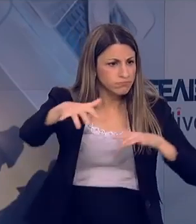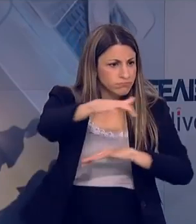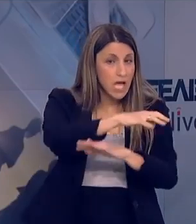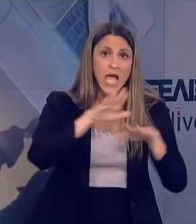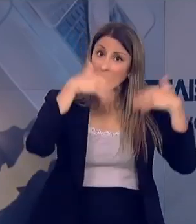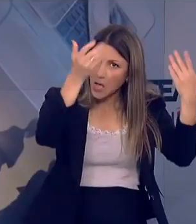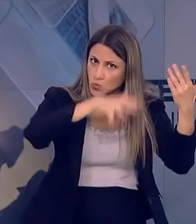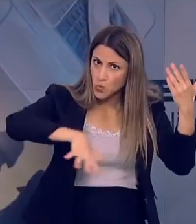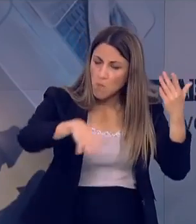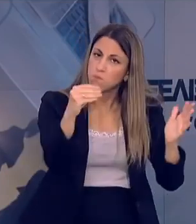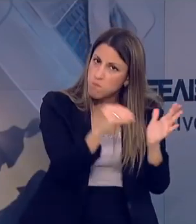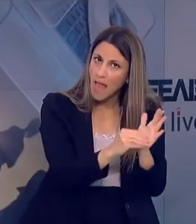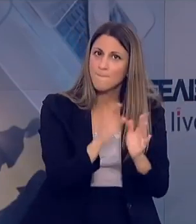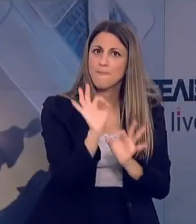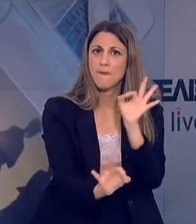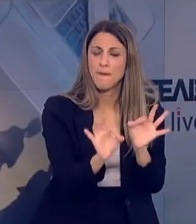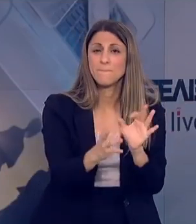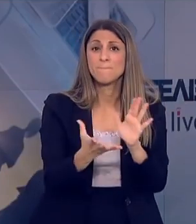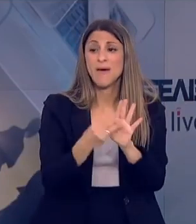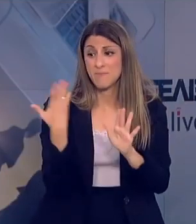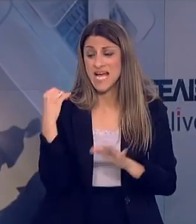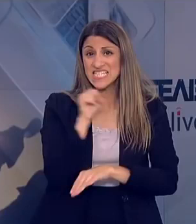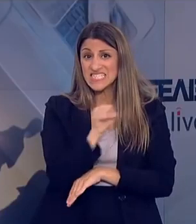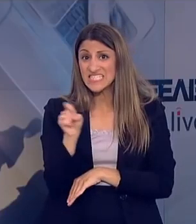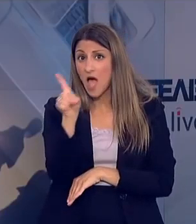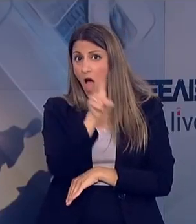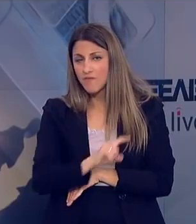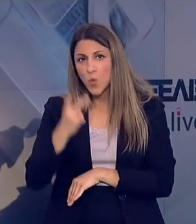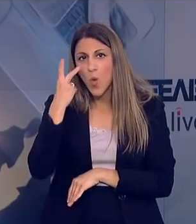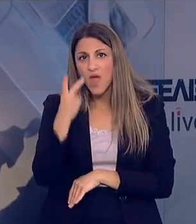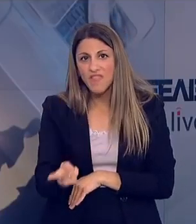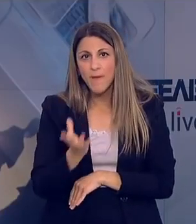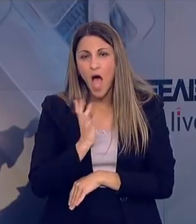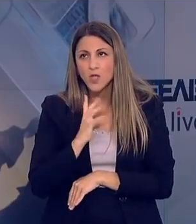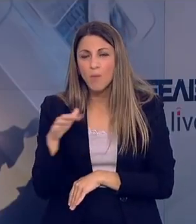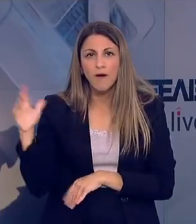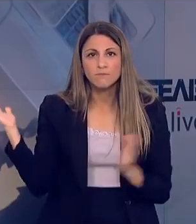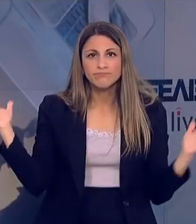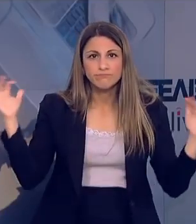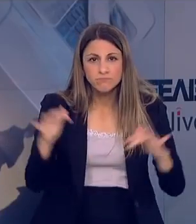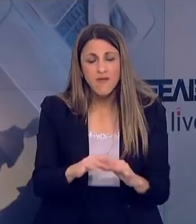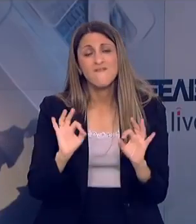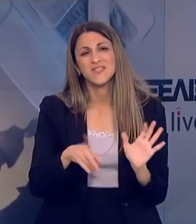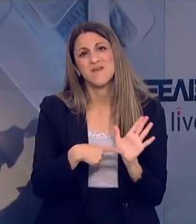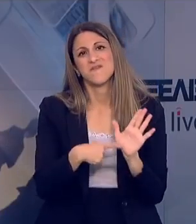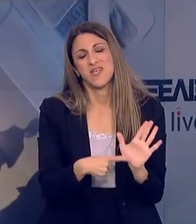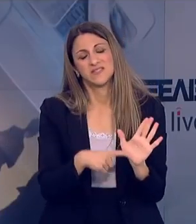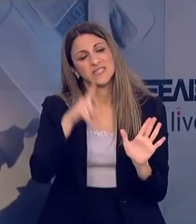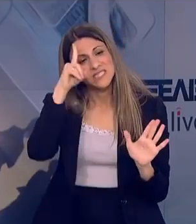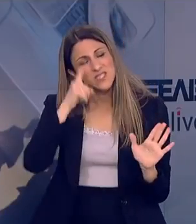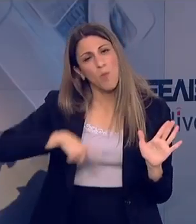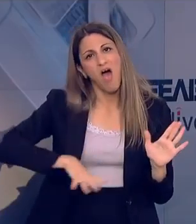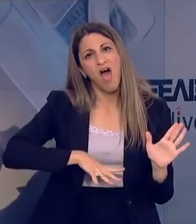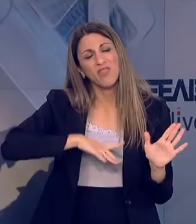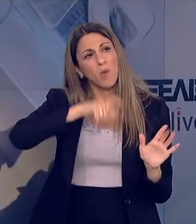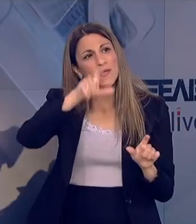ανοιχτούς. Οι λαοθάλασσες του Σαββατοκύριακου δείχνουν την ανάγκη μιας κοινωνικής επαφής, την οποία κατανοούμε. αλλά